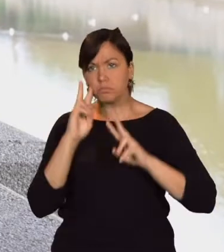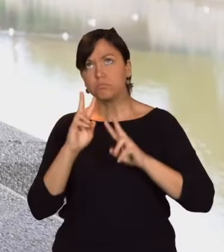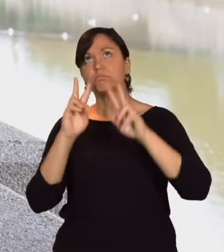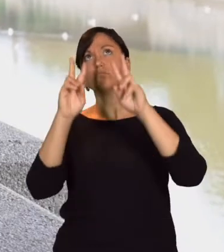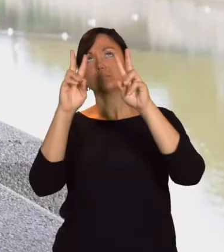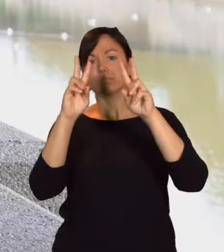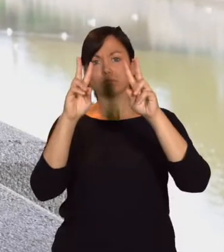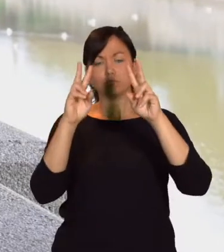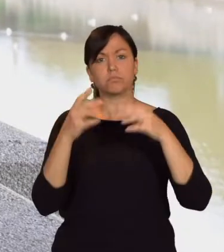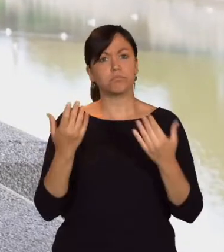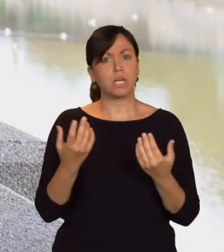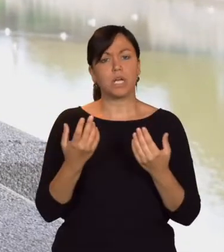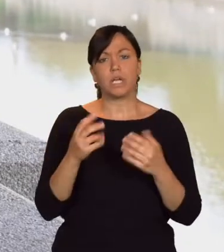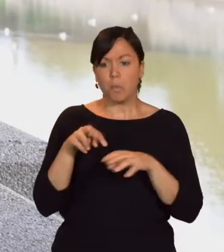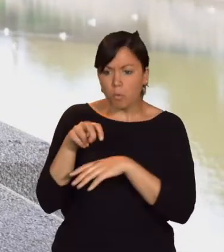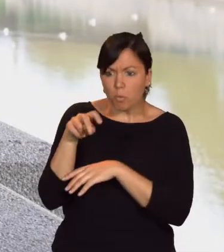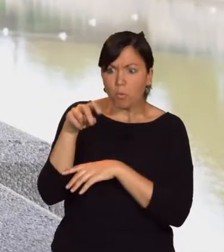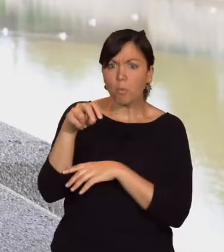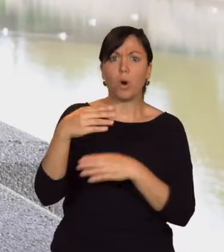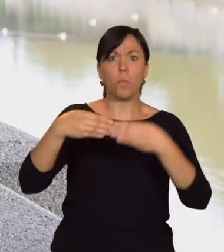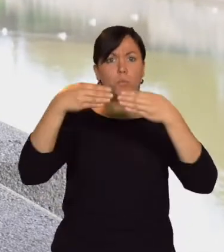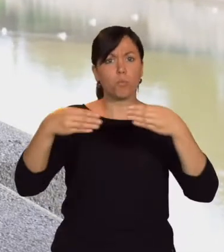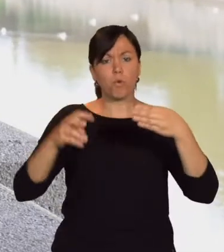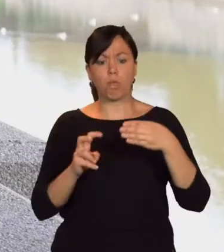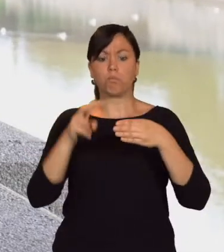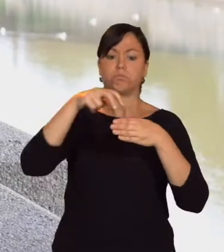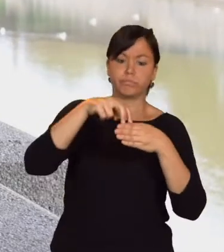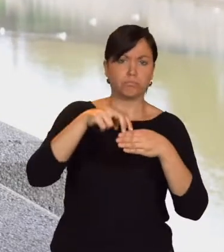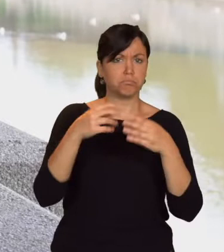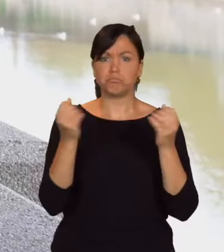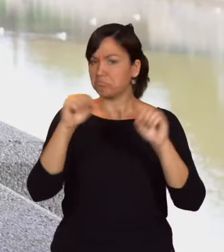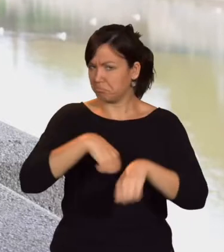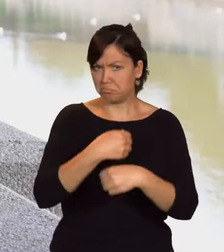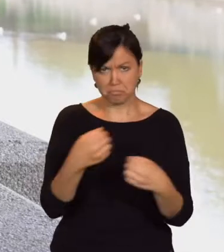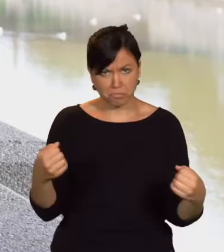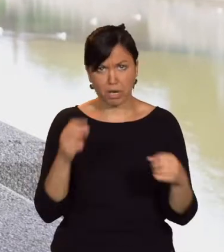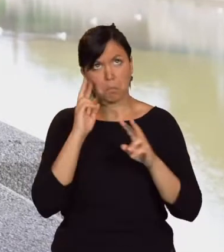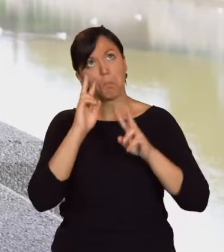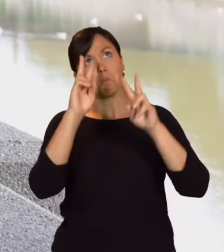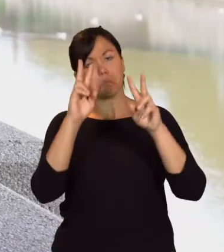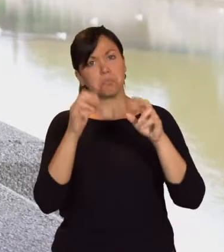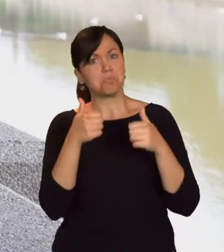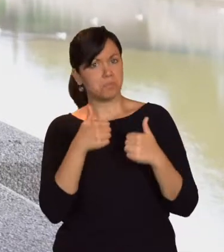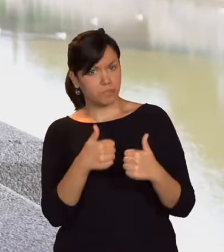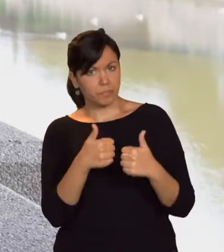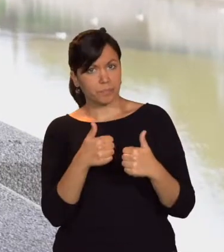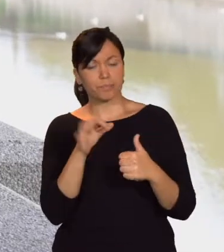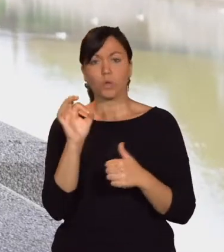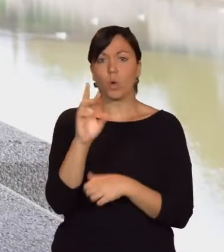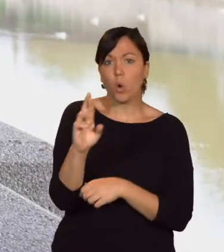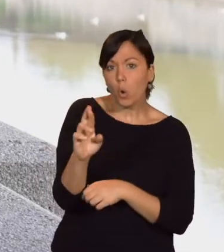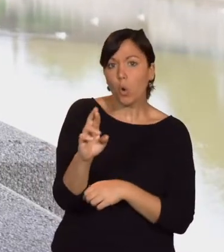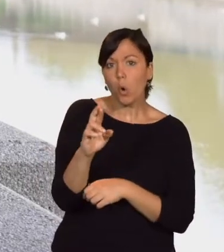baix, i no cal pujar muralles, per exemple, també es poden veure des de baix, o sí que es pot pujar doncs,